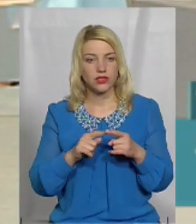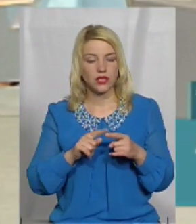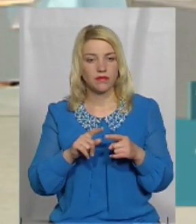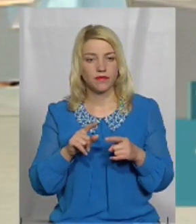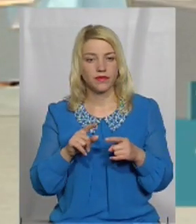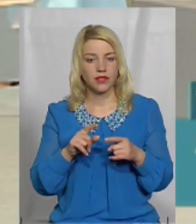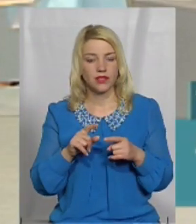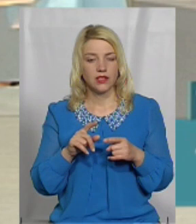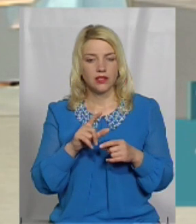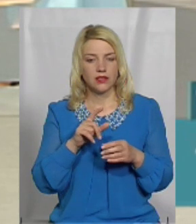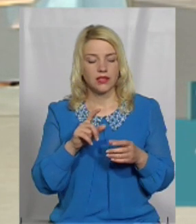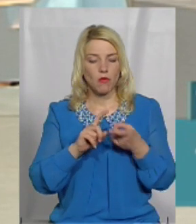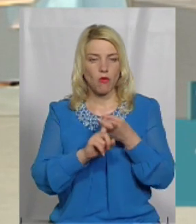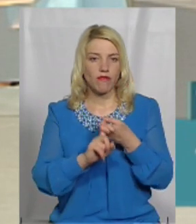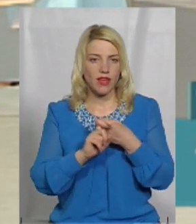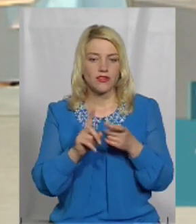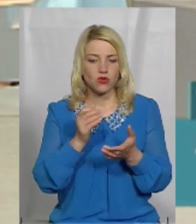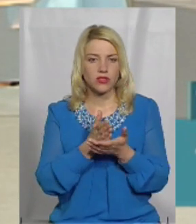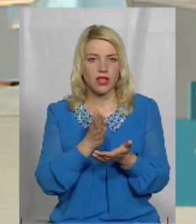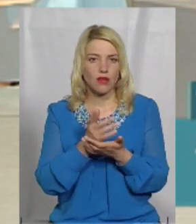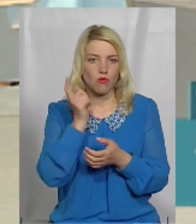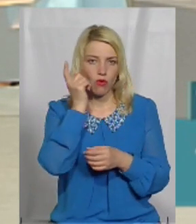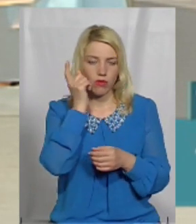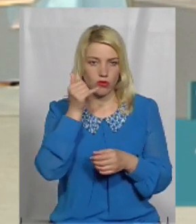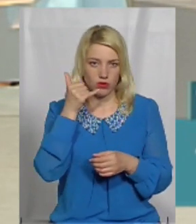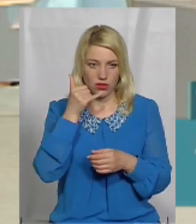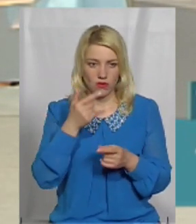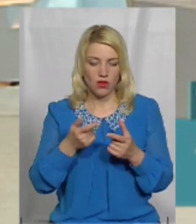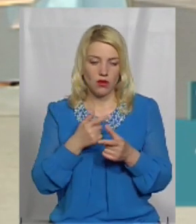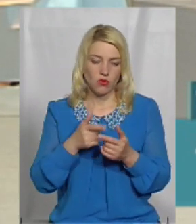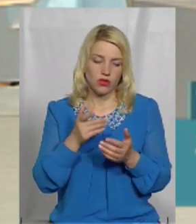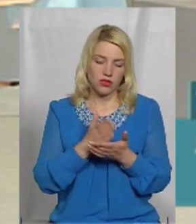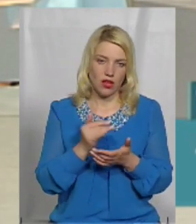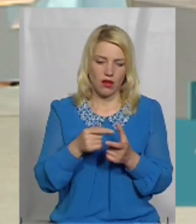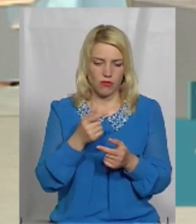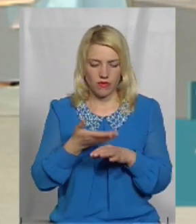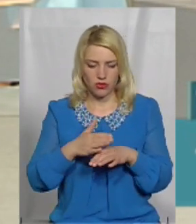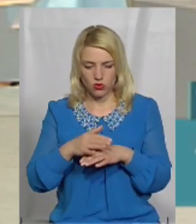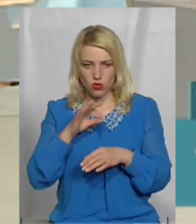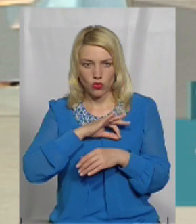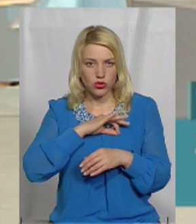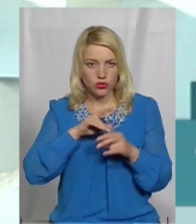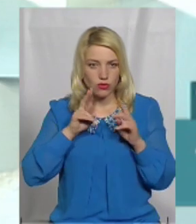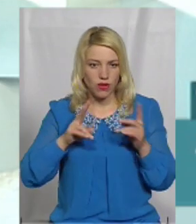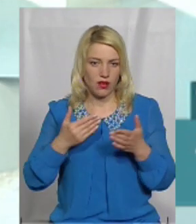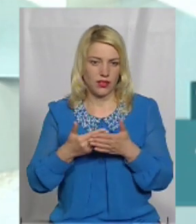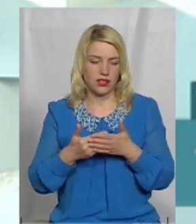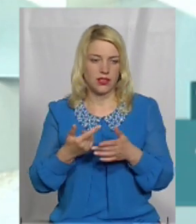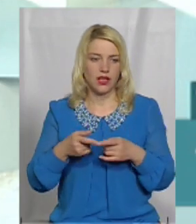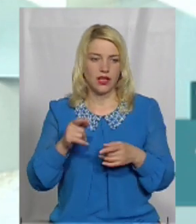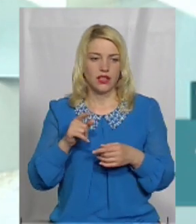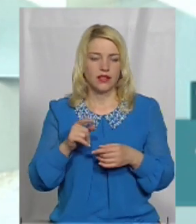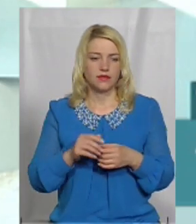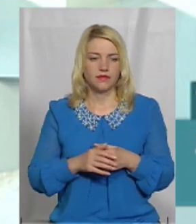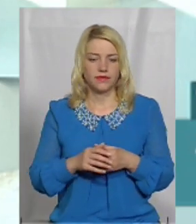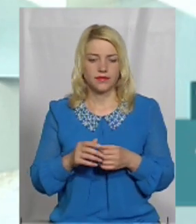із наявністю мобільного телефону, в випадку, коли його там він є або з ним важко користуватися, є момент